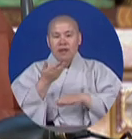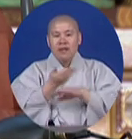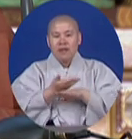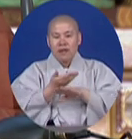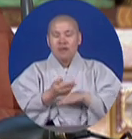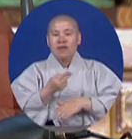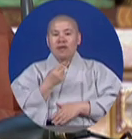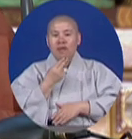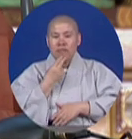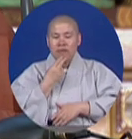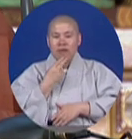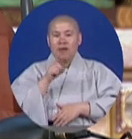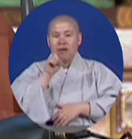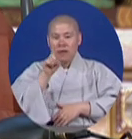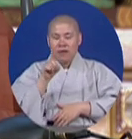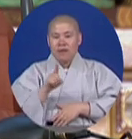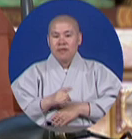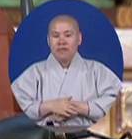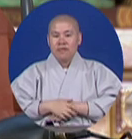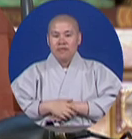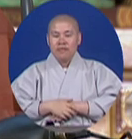게 하나거든요.